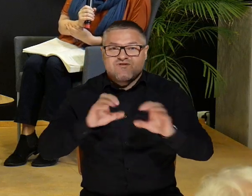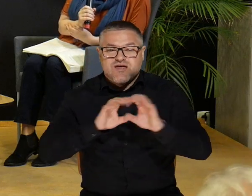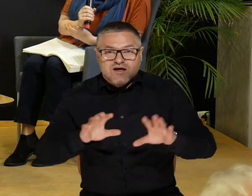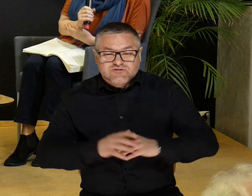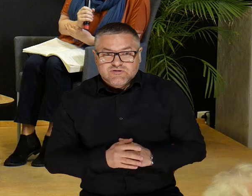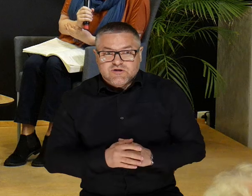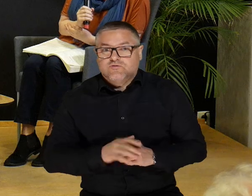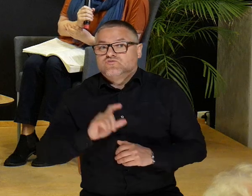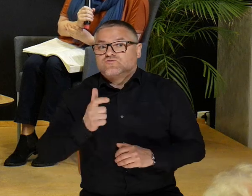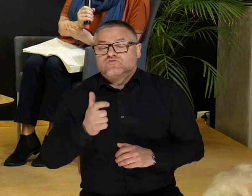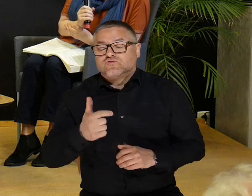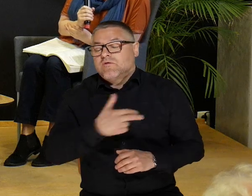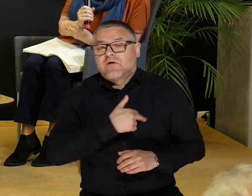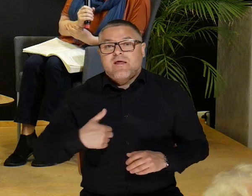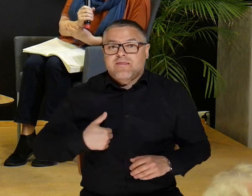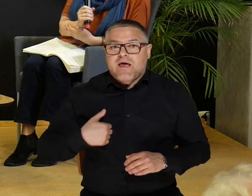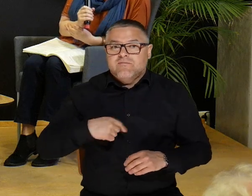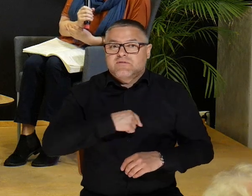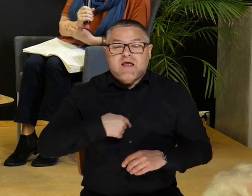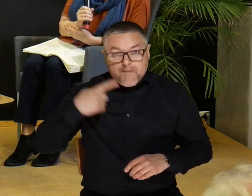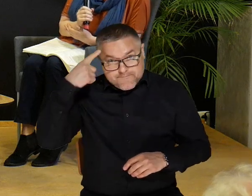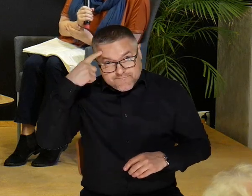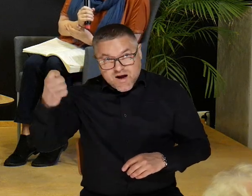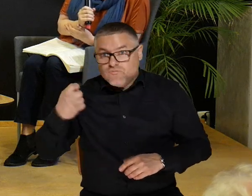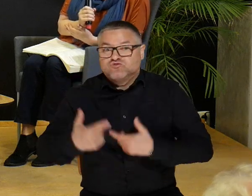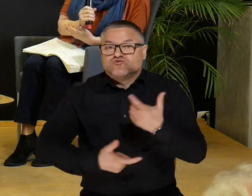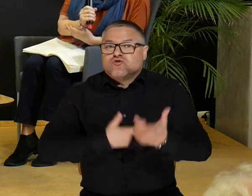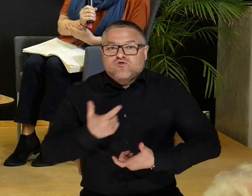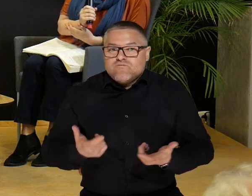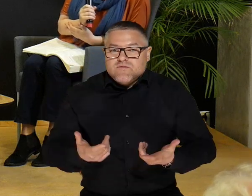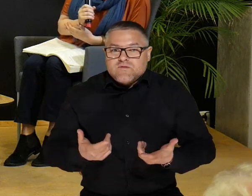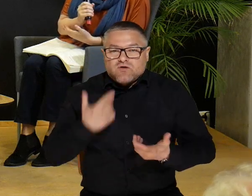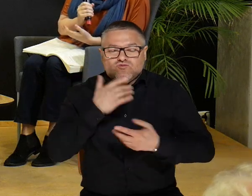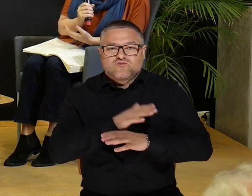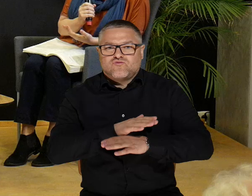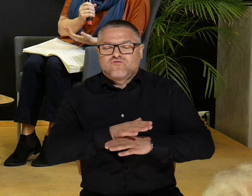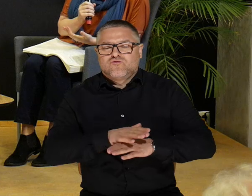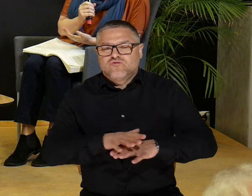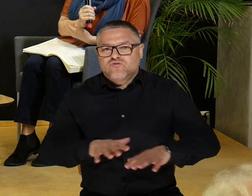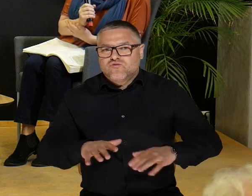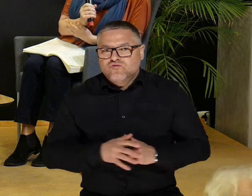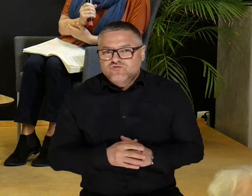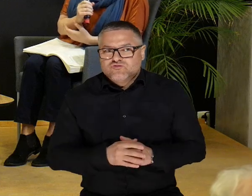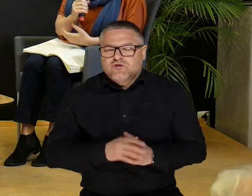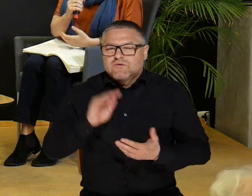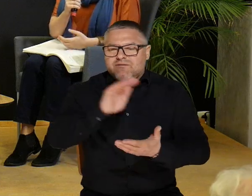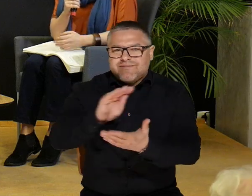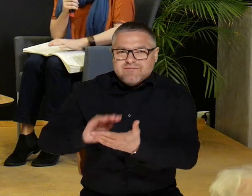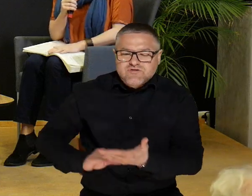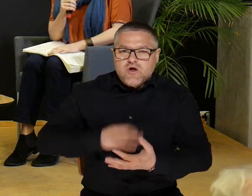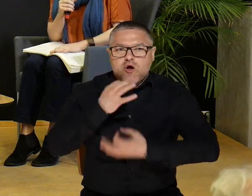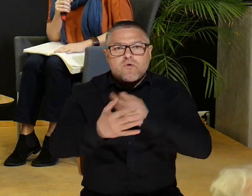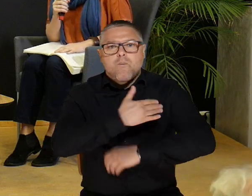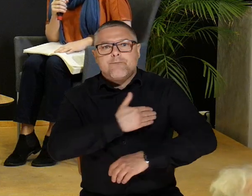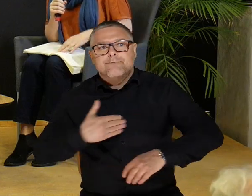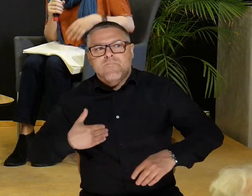wyjaśnić z tego, co się z nami dzieje, z naszą pamięcią. Tak dużo zostało już napisane i powiedziane o